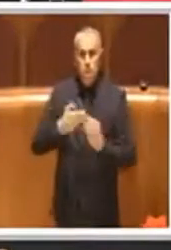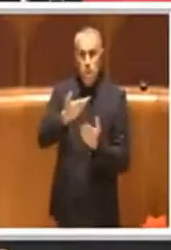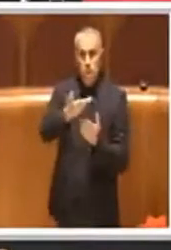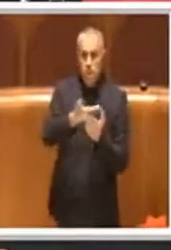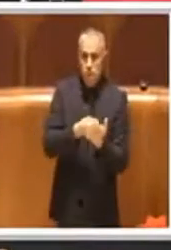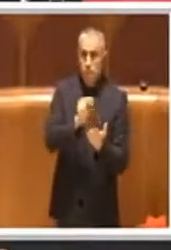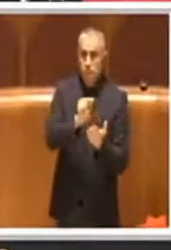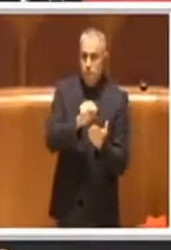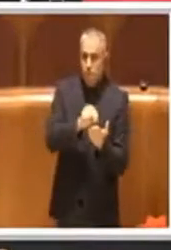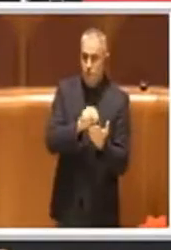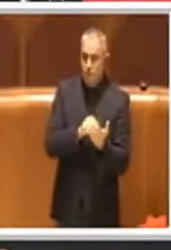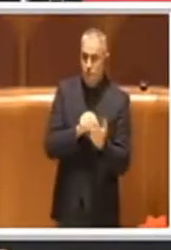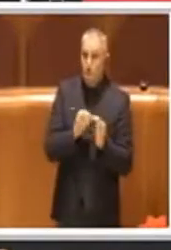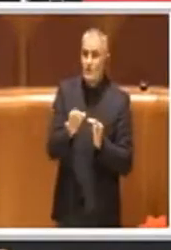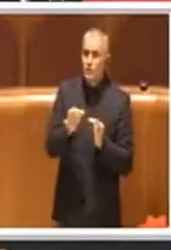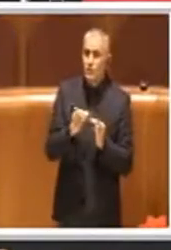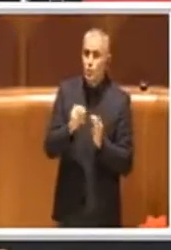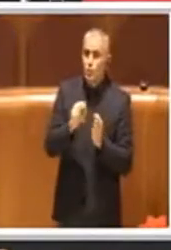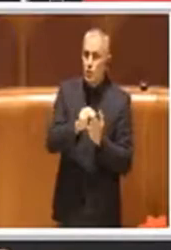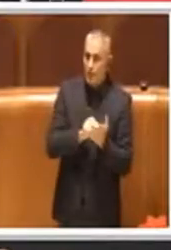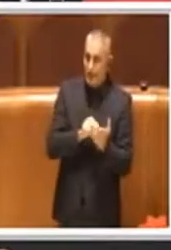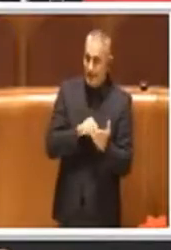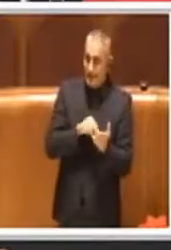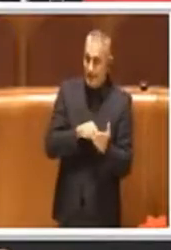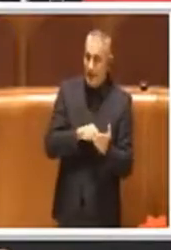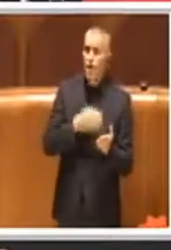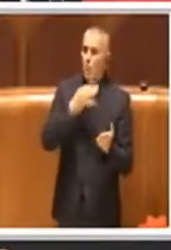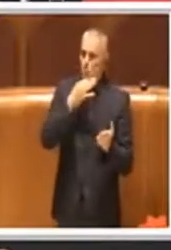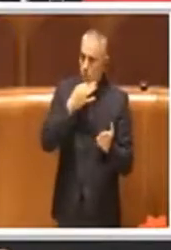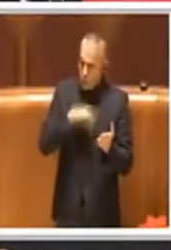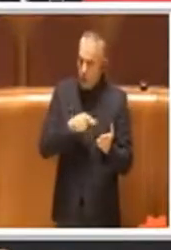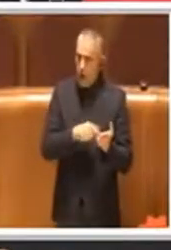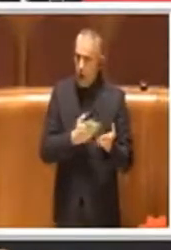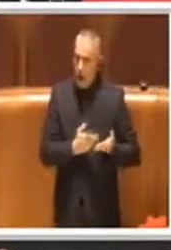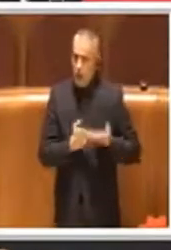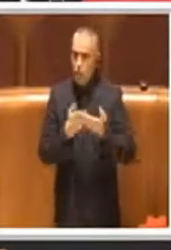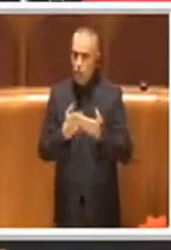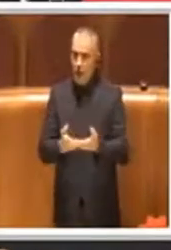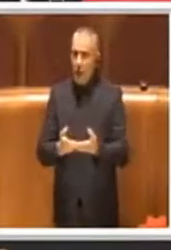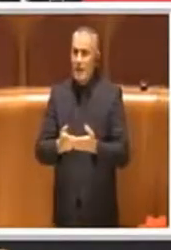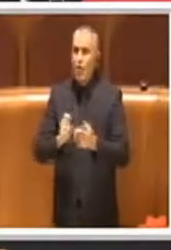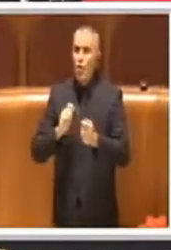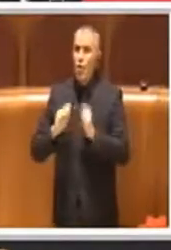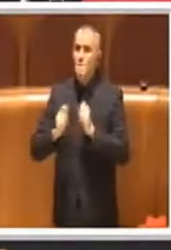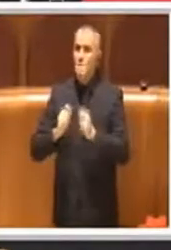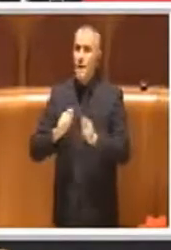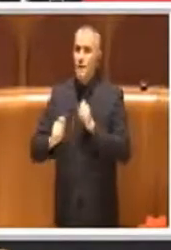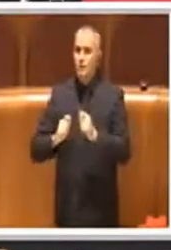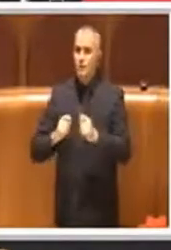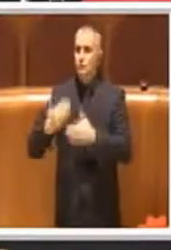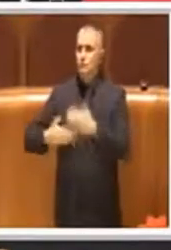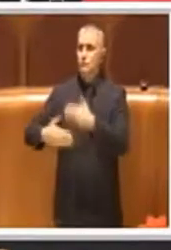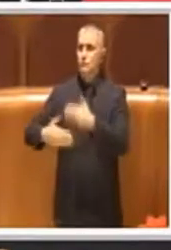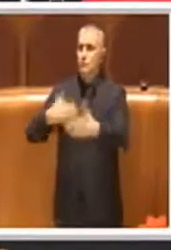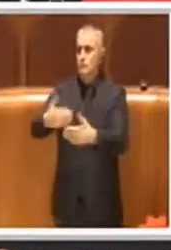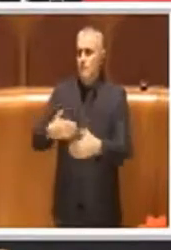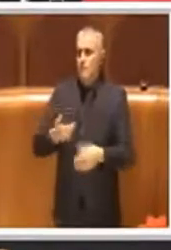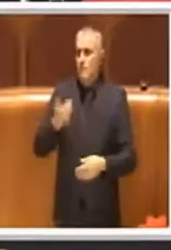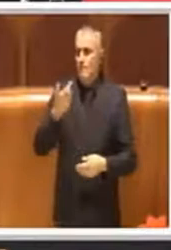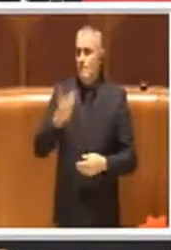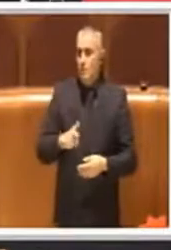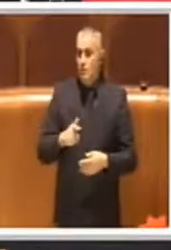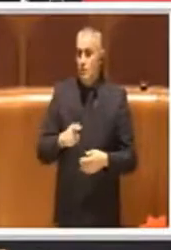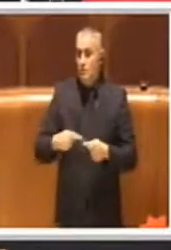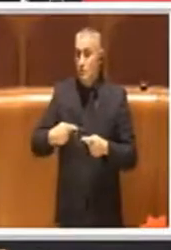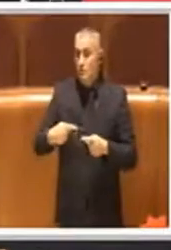che potrebbero favorire la ripartenza del commercio nei periodi in cui purtroppo non ci